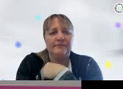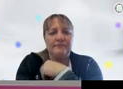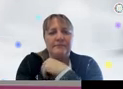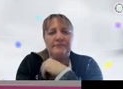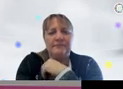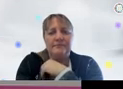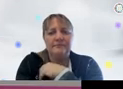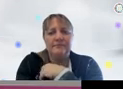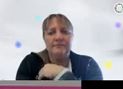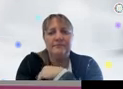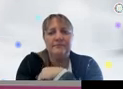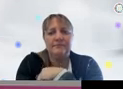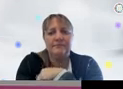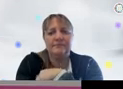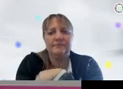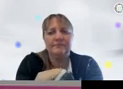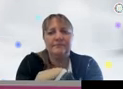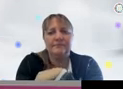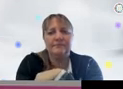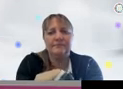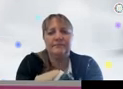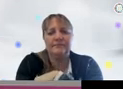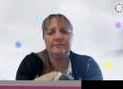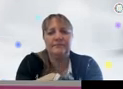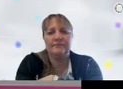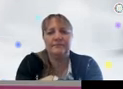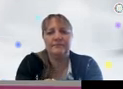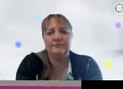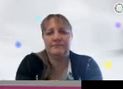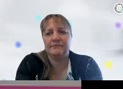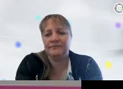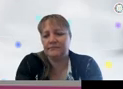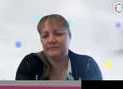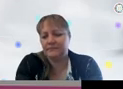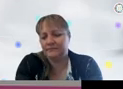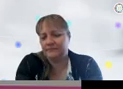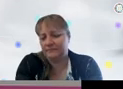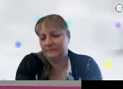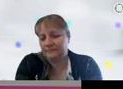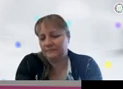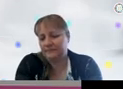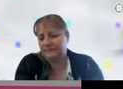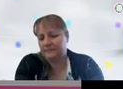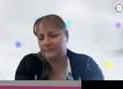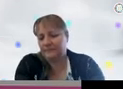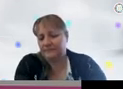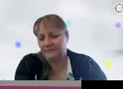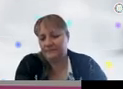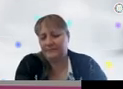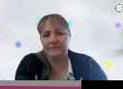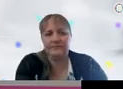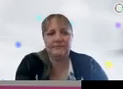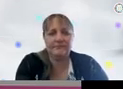großen technischen Aufwand. Das heißt, CODI 21 ist eine Lösung, die alle Volksschullehrerinnen einsetzen